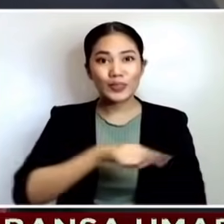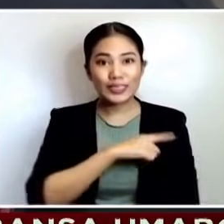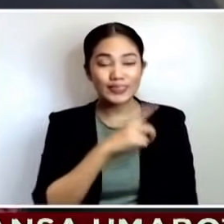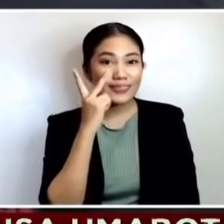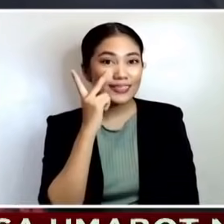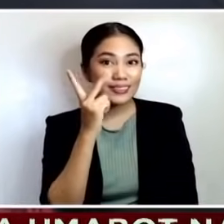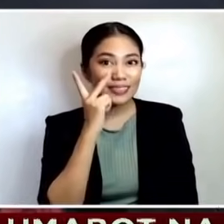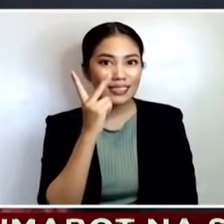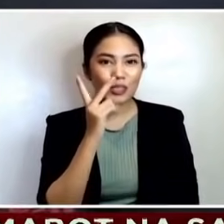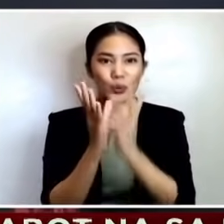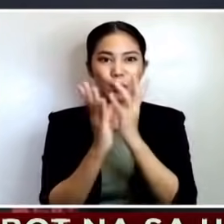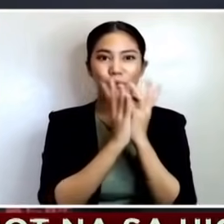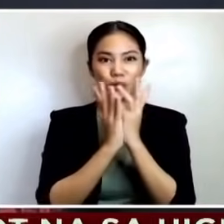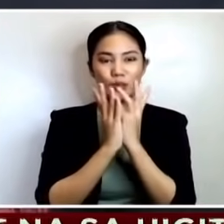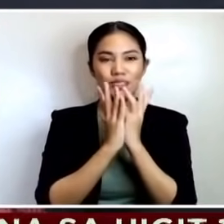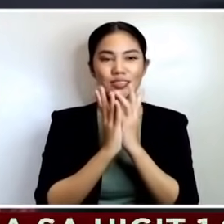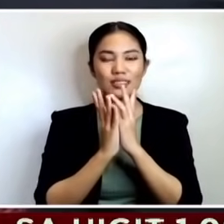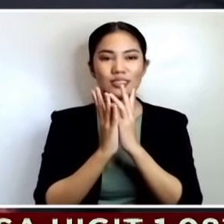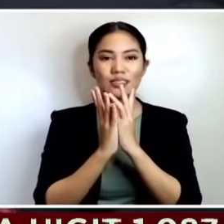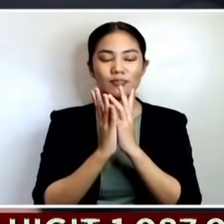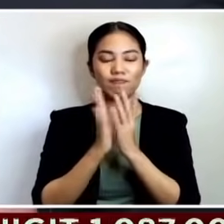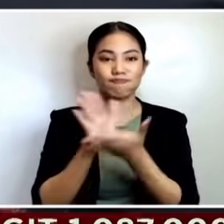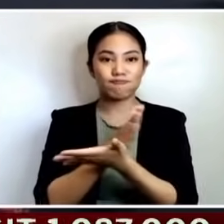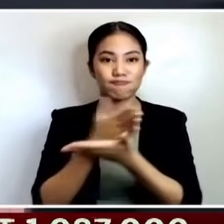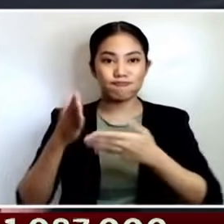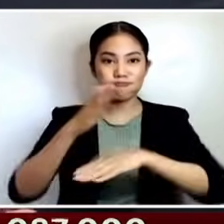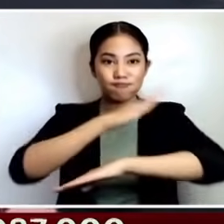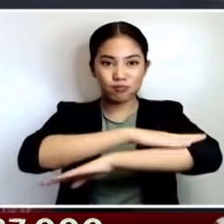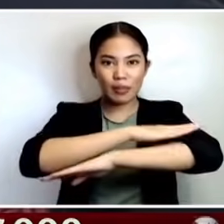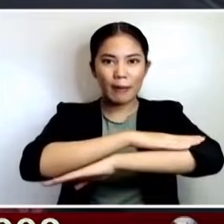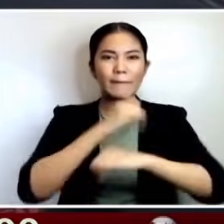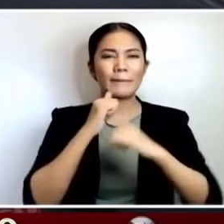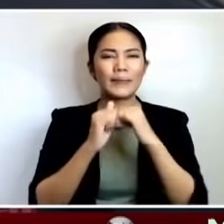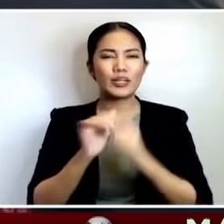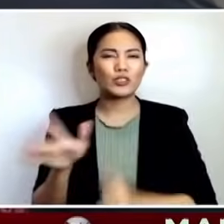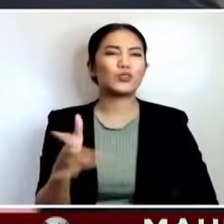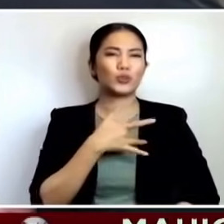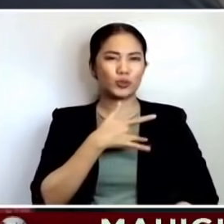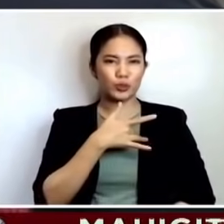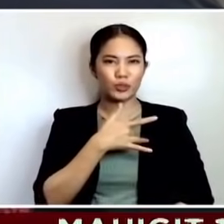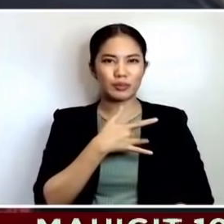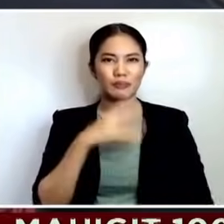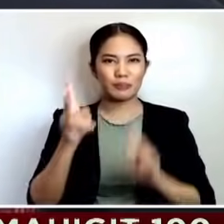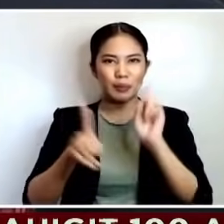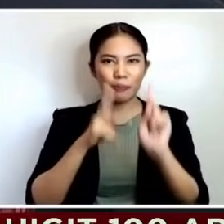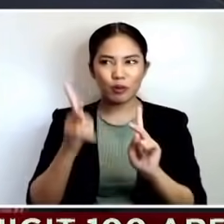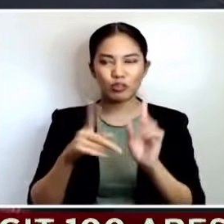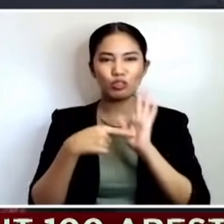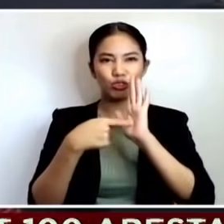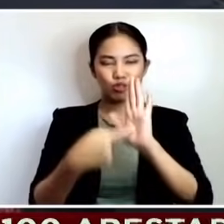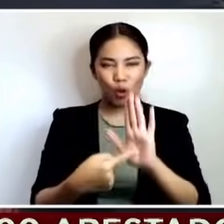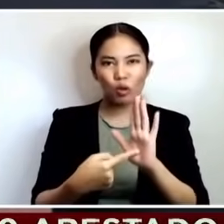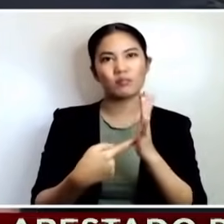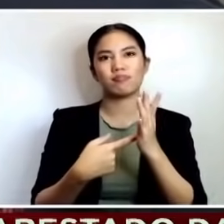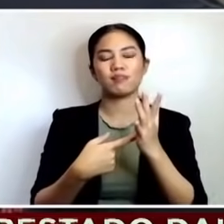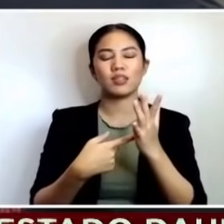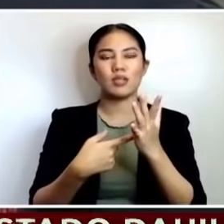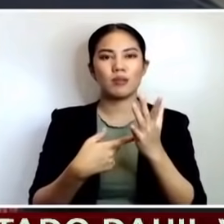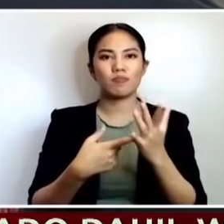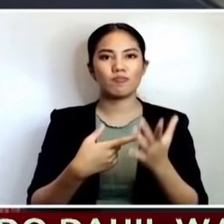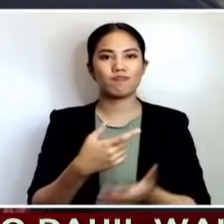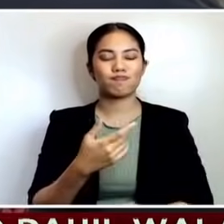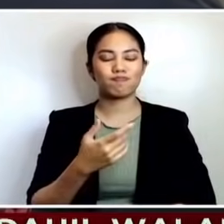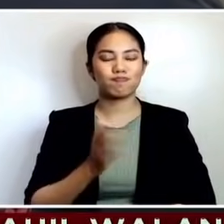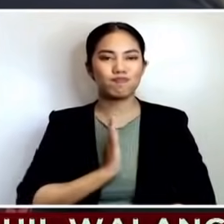yung community pantry, it communicates a lot of beautiful things about being a Filipino. Bayanihan,